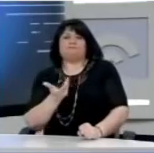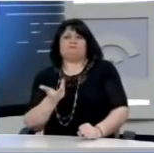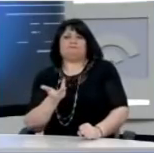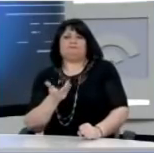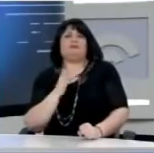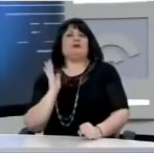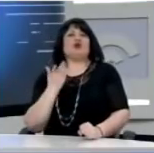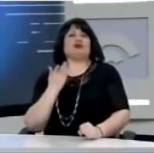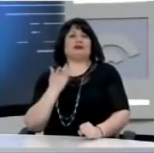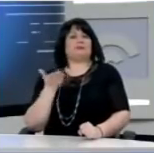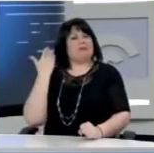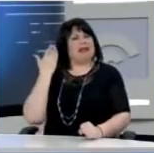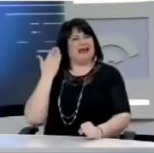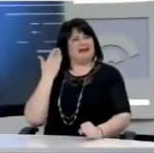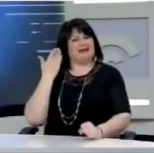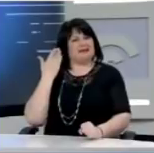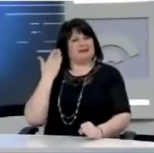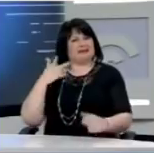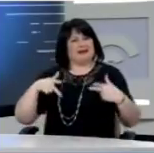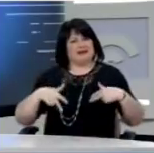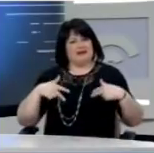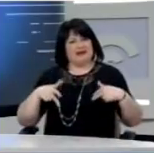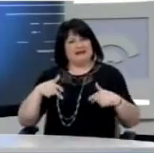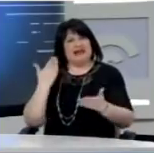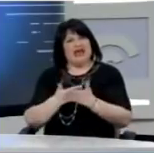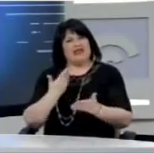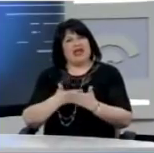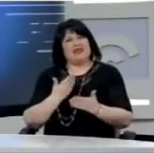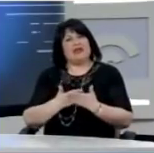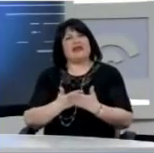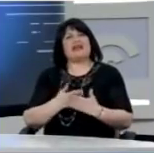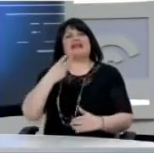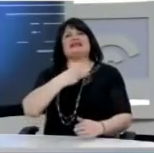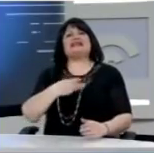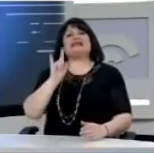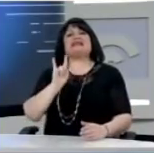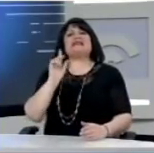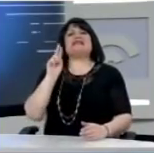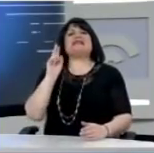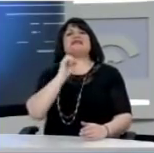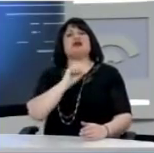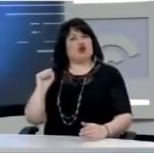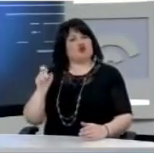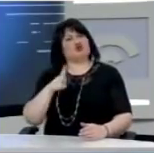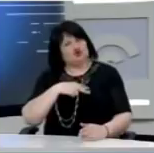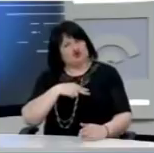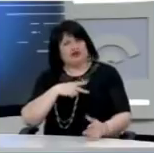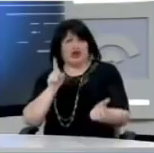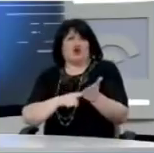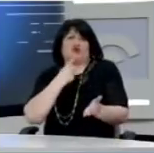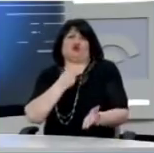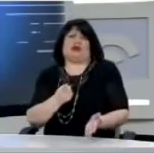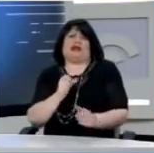όταν επί των ημερών σας έπαιρνε τη μία άδεια μετά την άλλη ο Χριστόδουλος Ξηρός, και ορθώς, επειδή έτσι όριζε ο